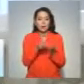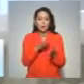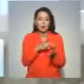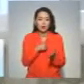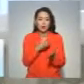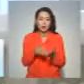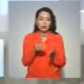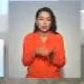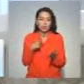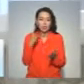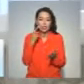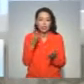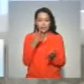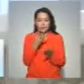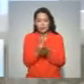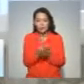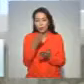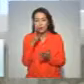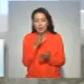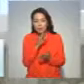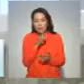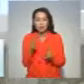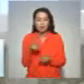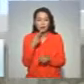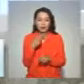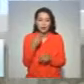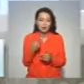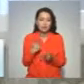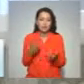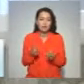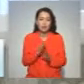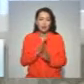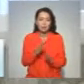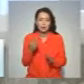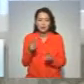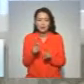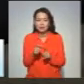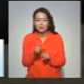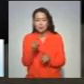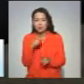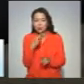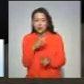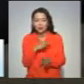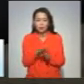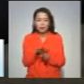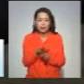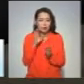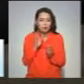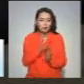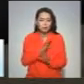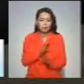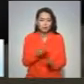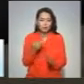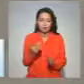вообще не слушал своих родителей от слова совсем. То есть я не воспринимал ни одного слова, которое они мне говорили. Считал, что они враги для